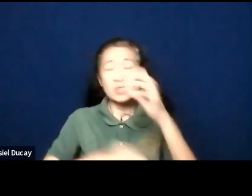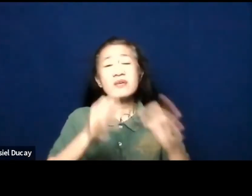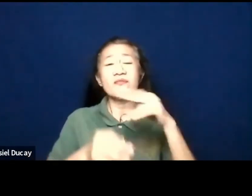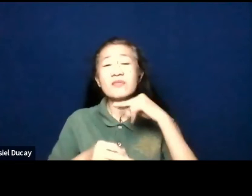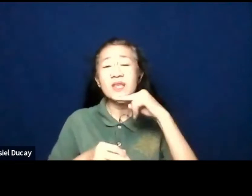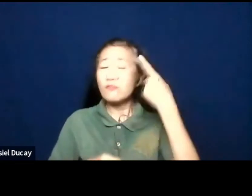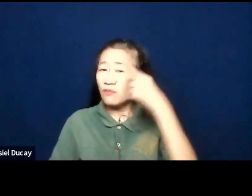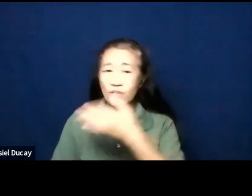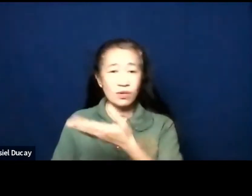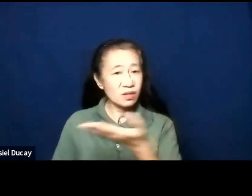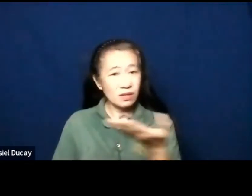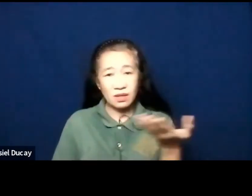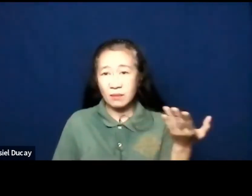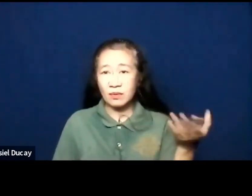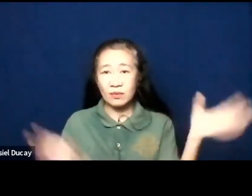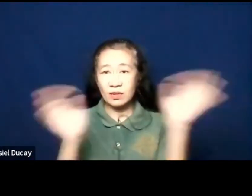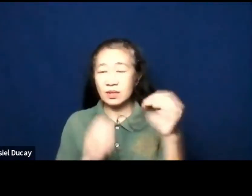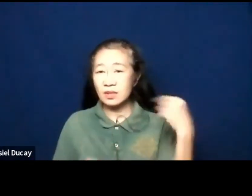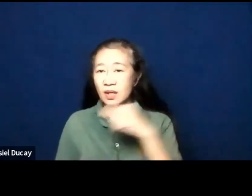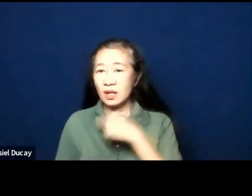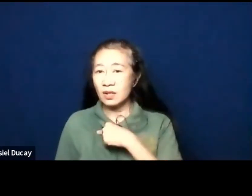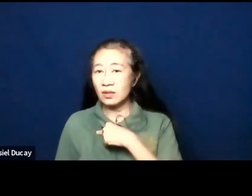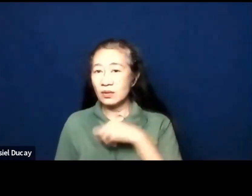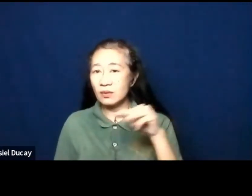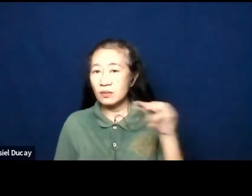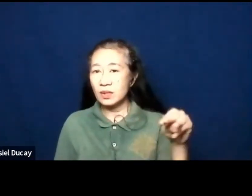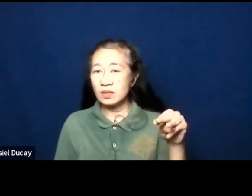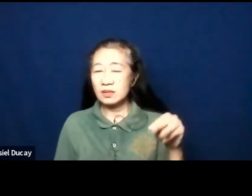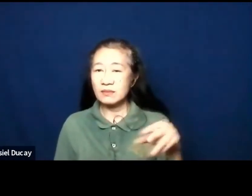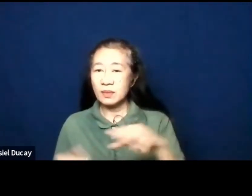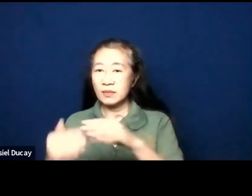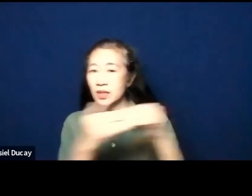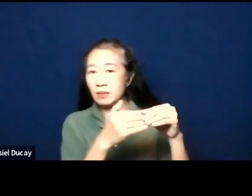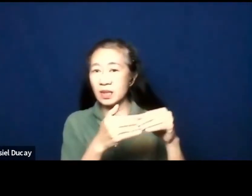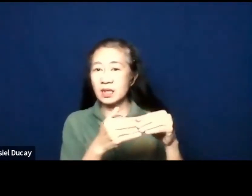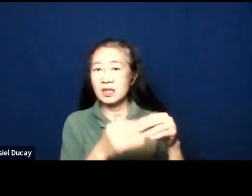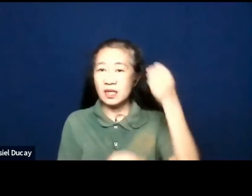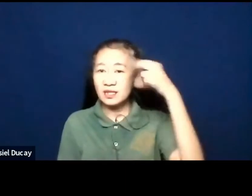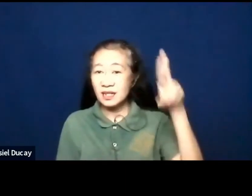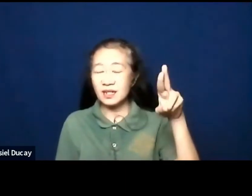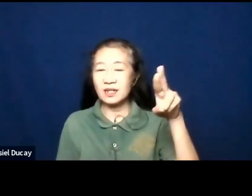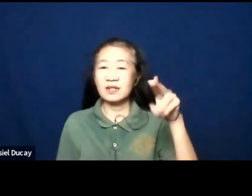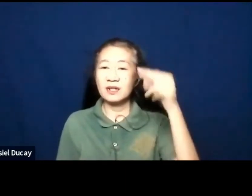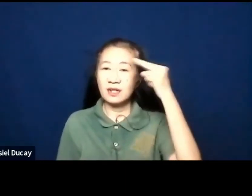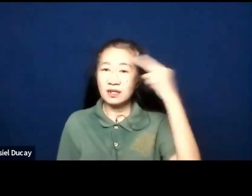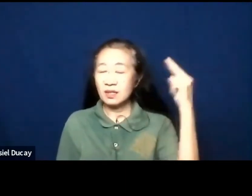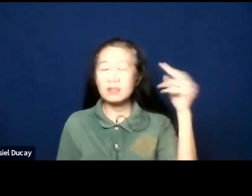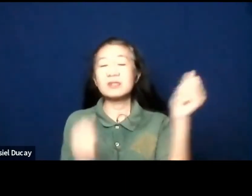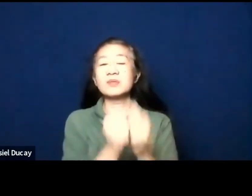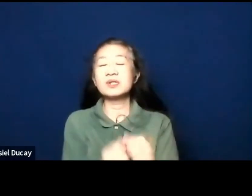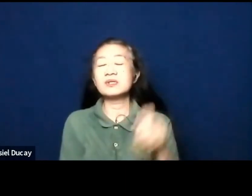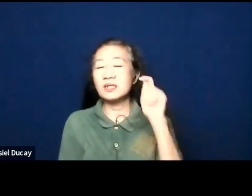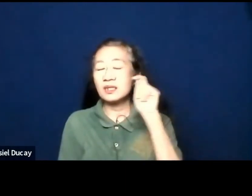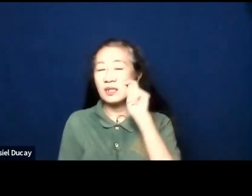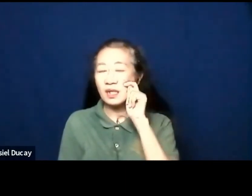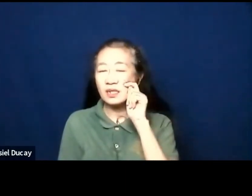kanila, wala tayong webinar ngayon. Of course, sa pangunguna ni Sir Ranil, kasama si Tess, si Clarice, si